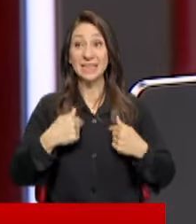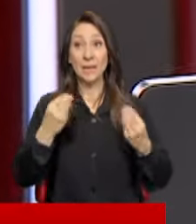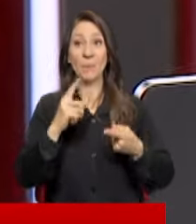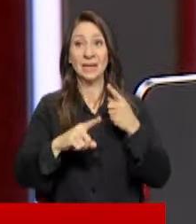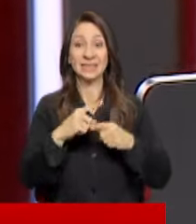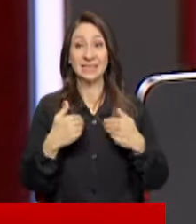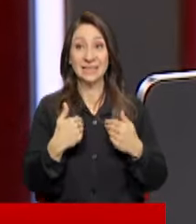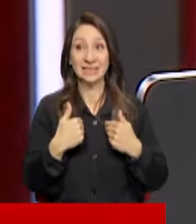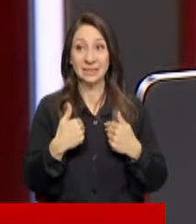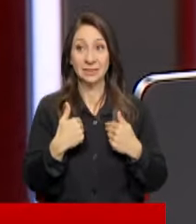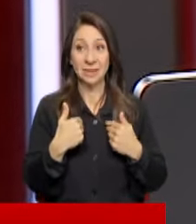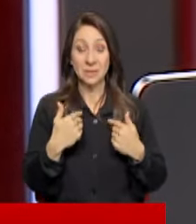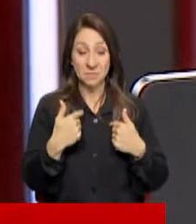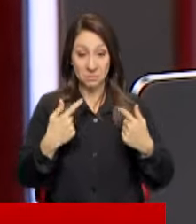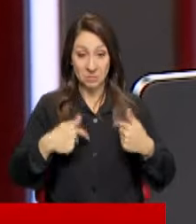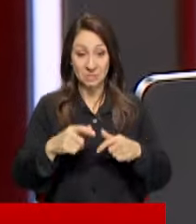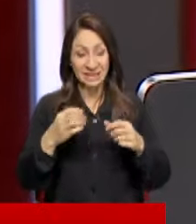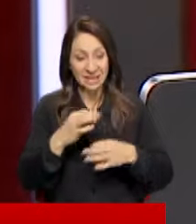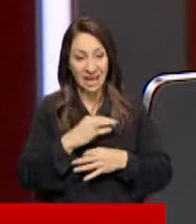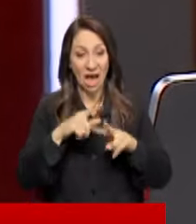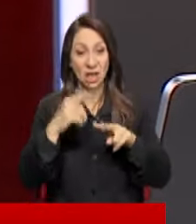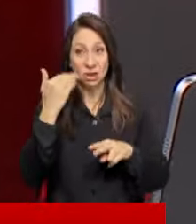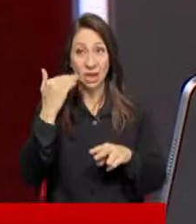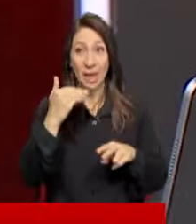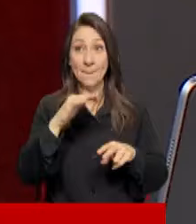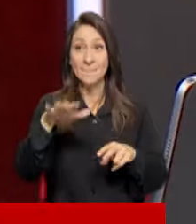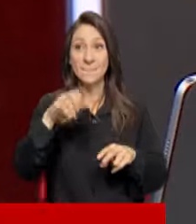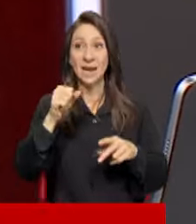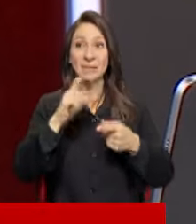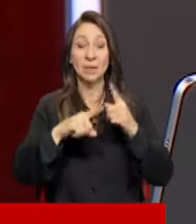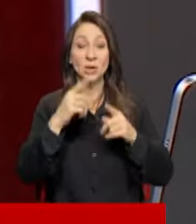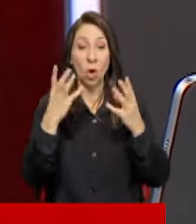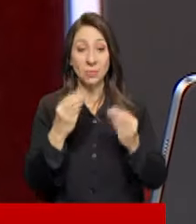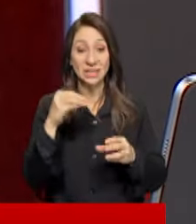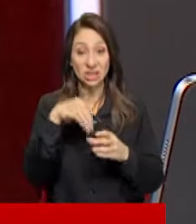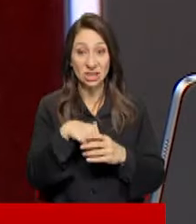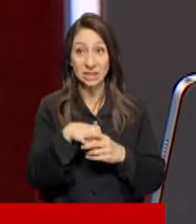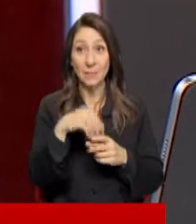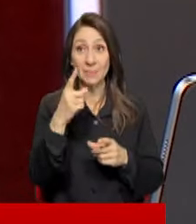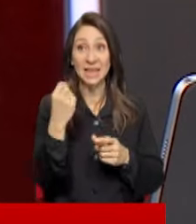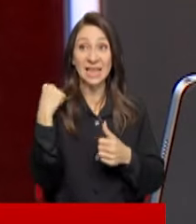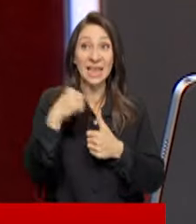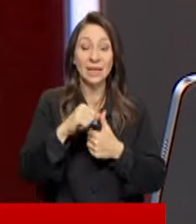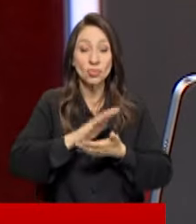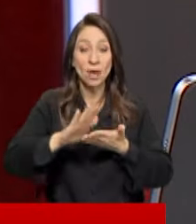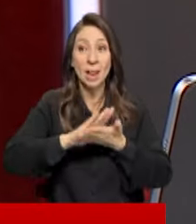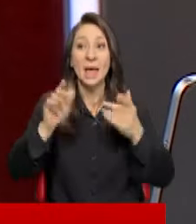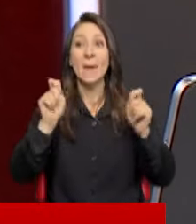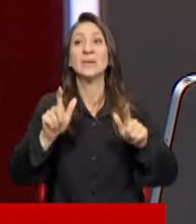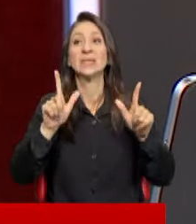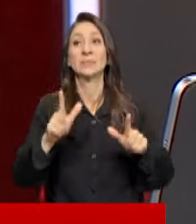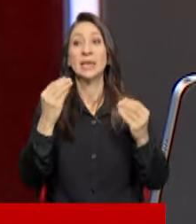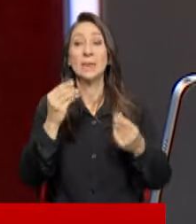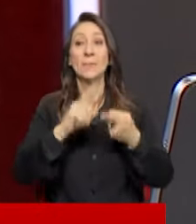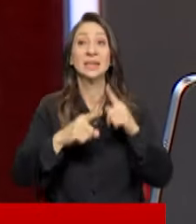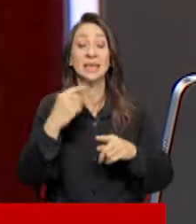Parti'yiz. Bizim Sayın Akşener partimizin merkez parti olabilmesi için bir yenilenmeye ihtiyacı var. İYİ